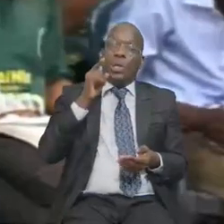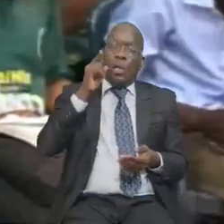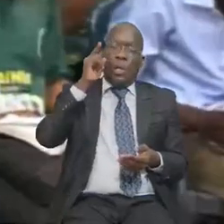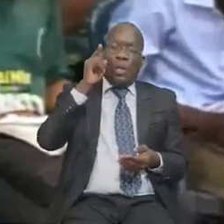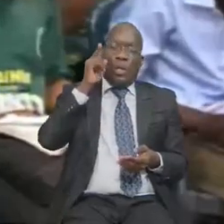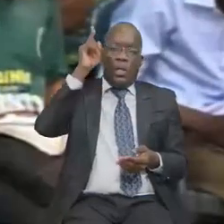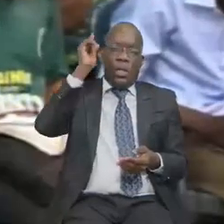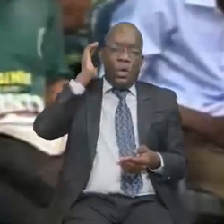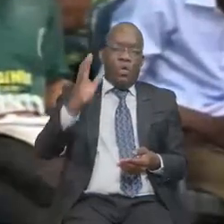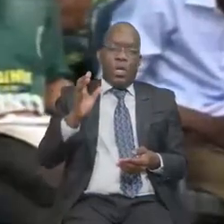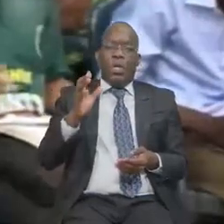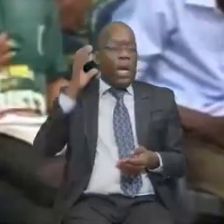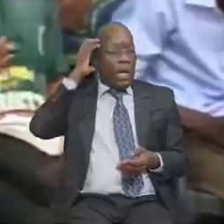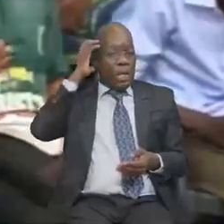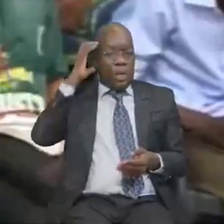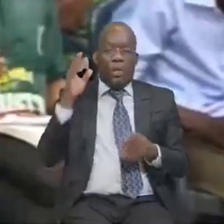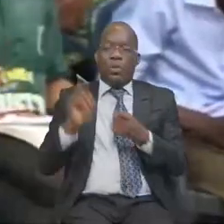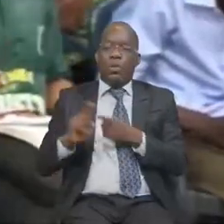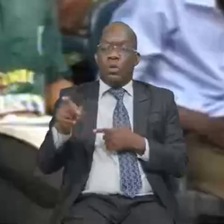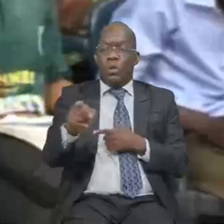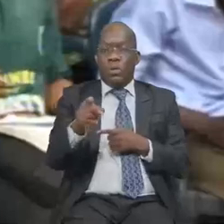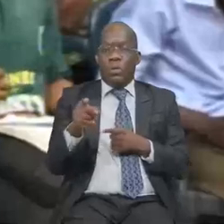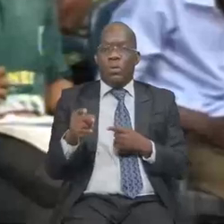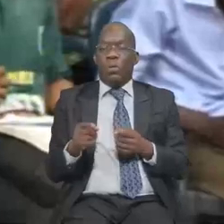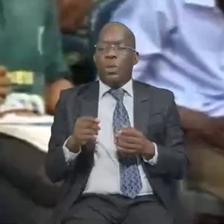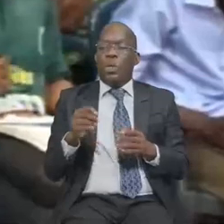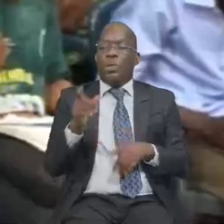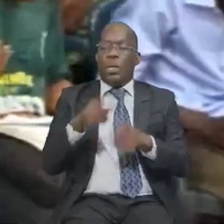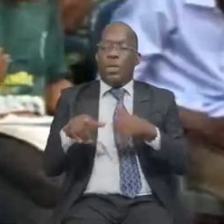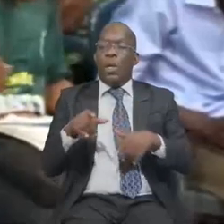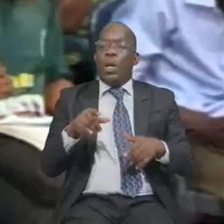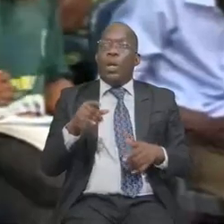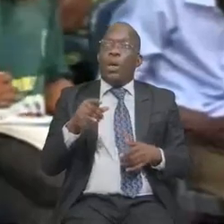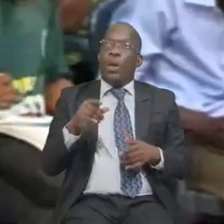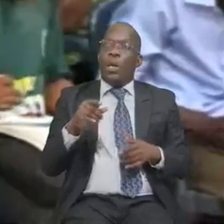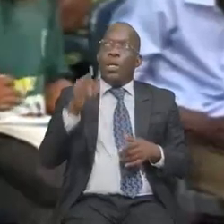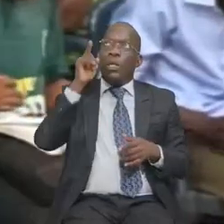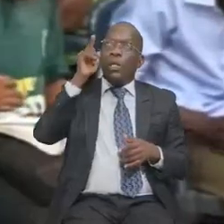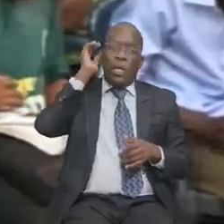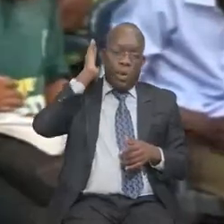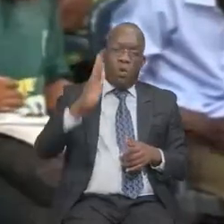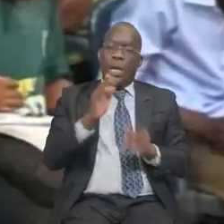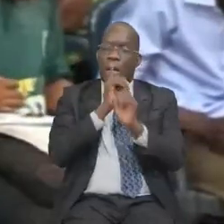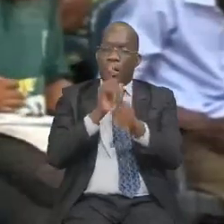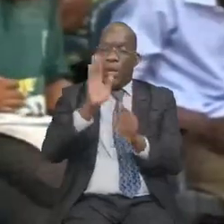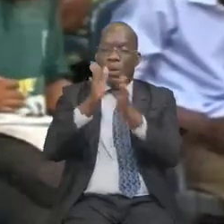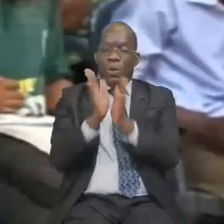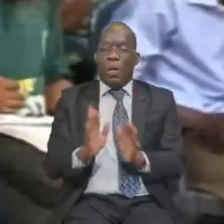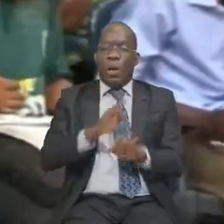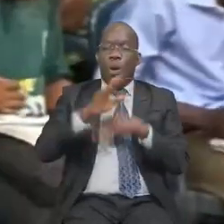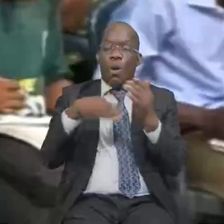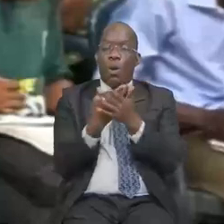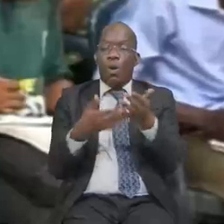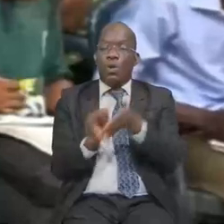cela. Il va t'exaucer. Il va exaucer tes prières. Toutes ces choses que tu